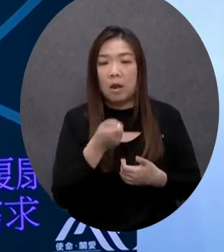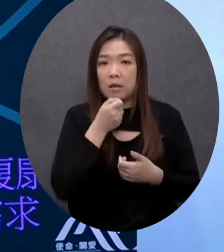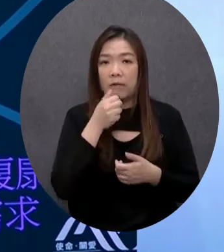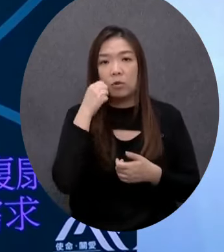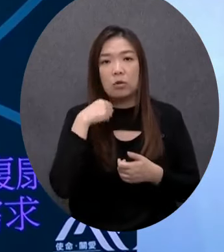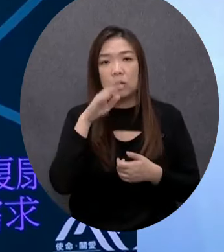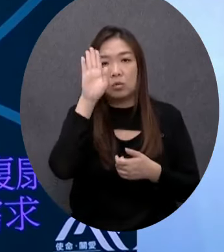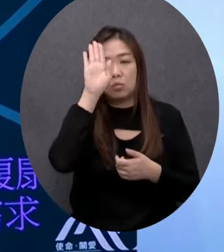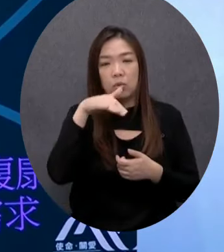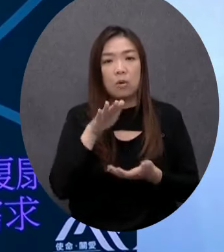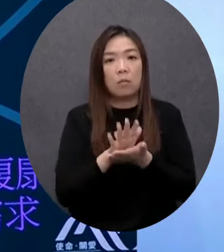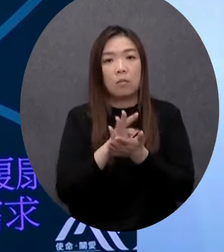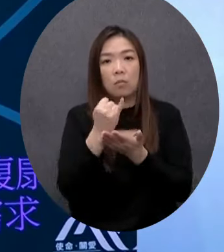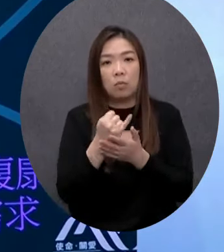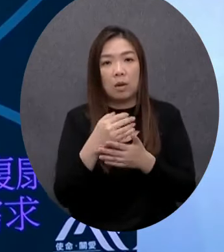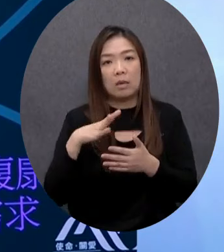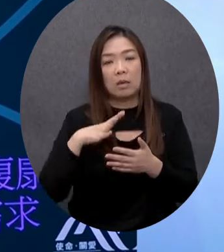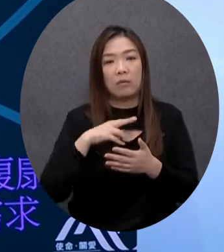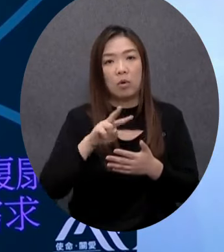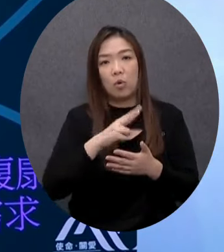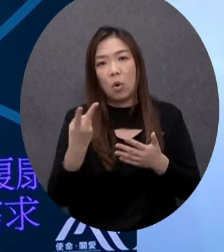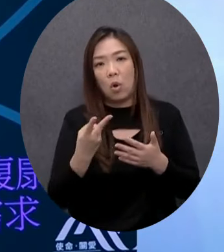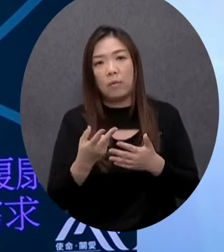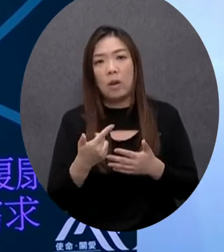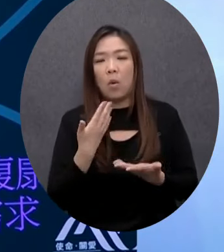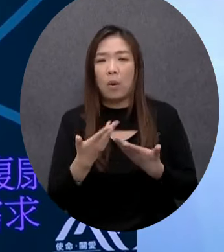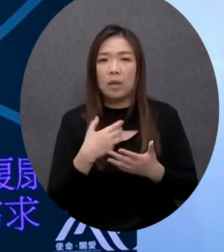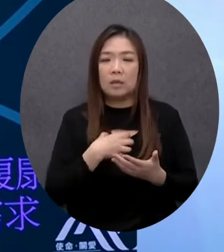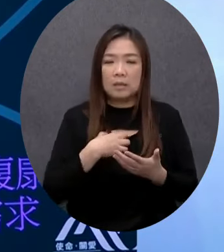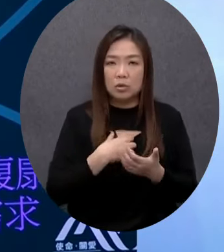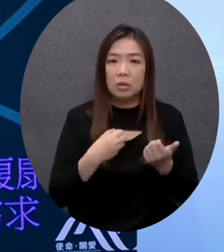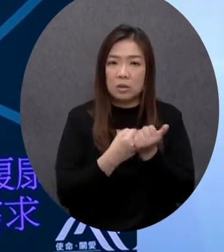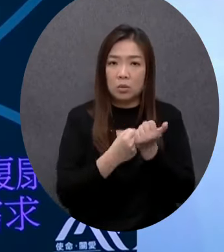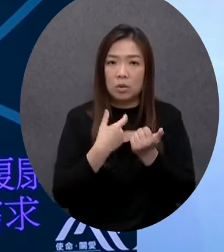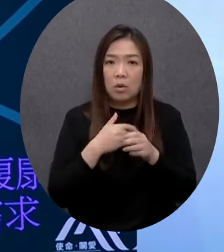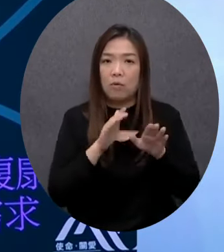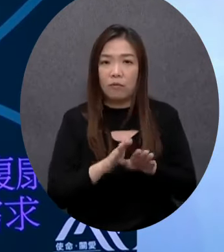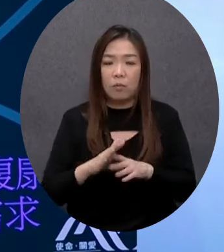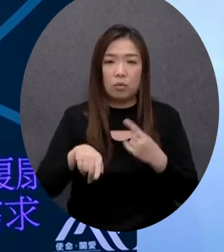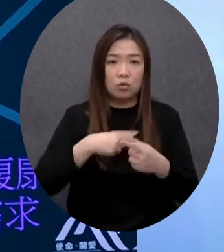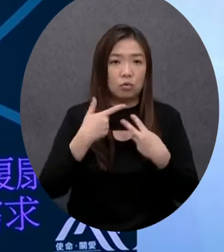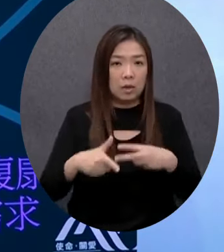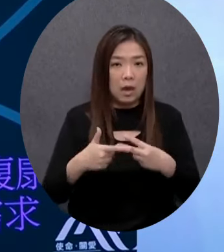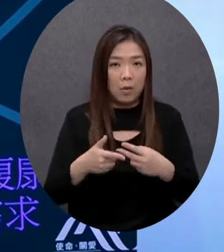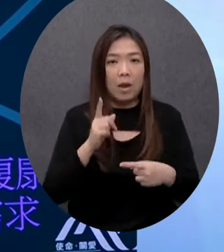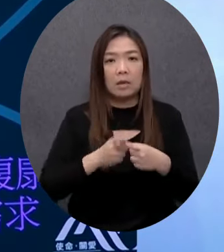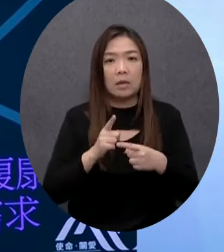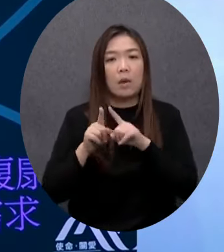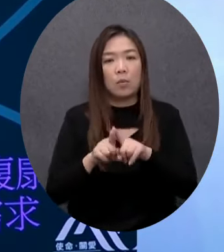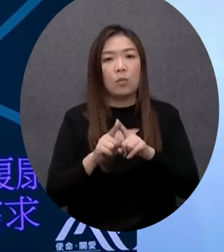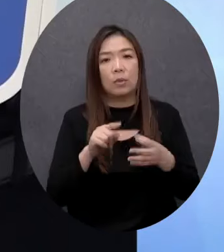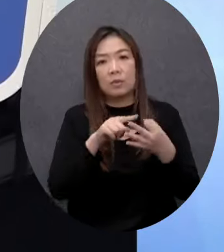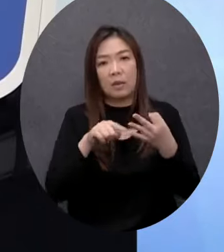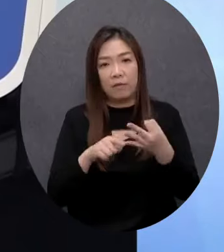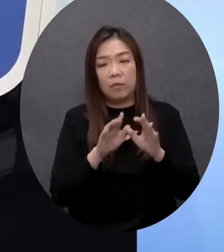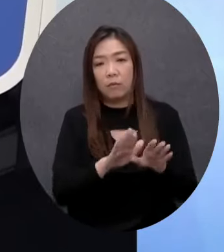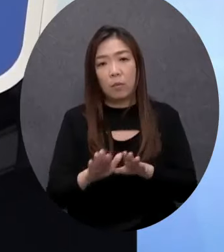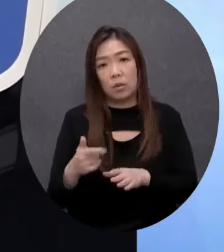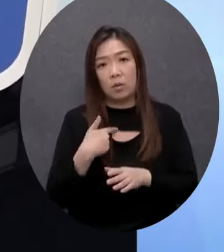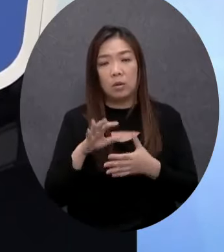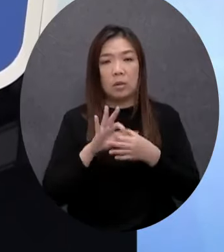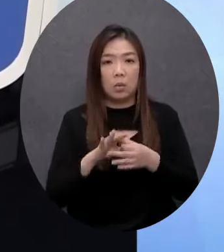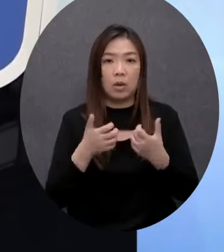几年之后，身体情况改变，普遍需要情绪支援、服务转介同实质陪伴三方面服务。有关